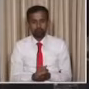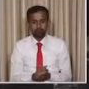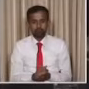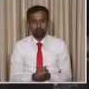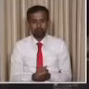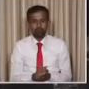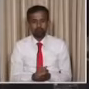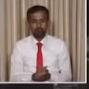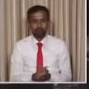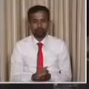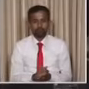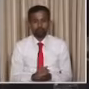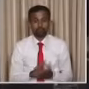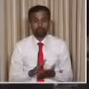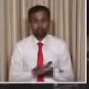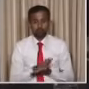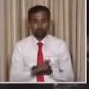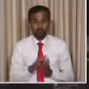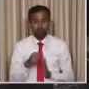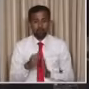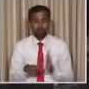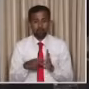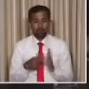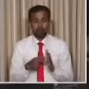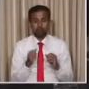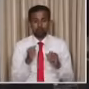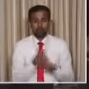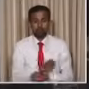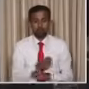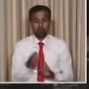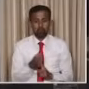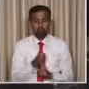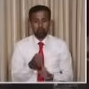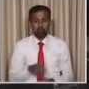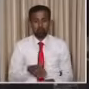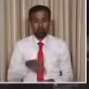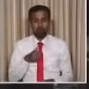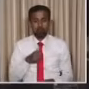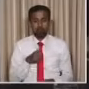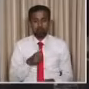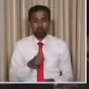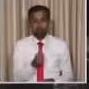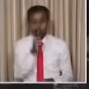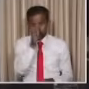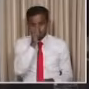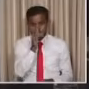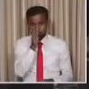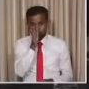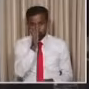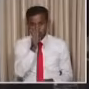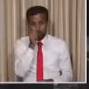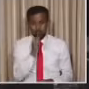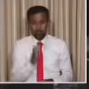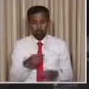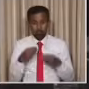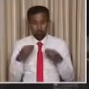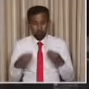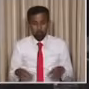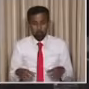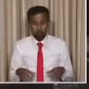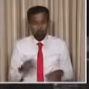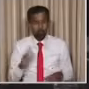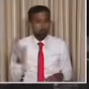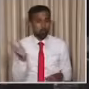තමයි ඉතා පැහැදිලිව මේ රටේ ආර්ථිකේ බංකොලොත් වෙන්න බලපාපු ප්‍රධාන සාධකේ මේ වංචා දූෂණ හොරකම් නාස්ති කියලා ඉතා පැහැදිලිව